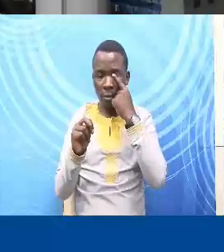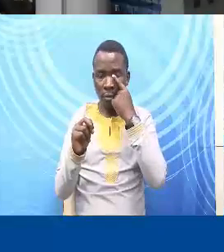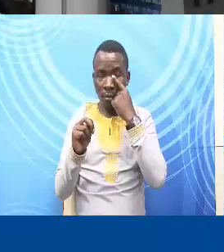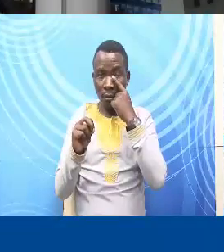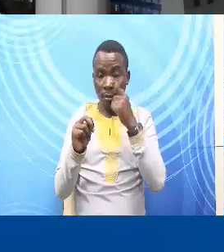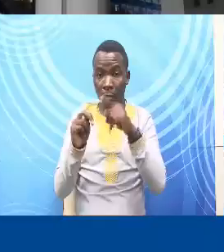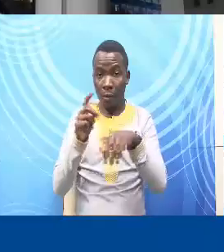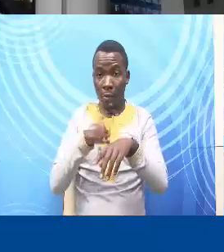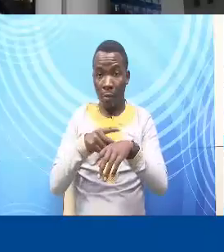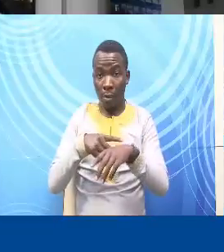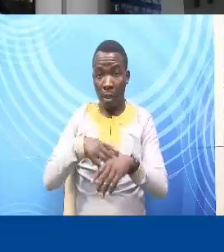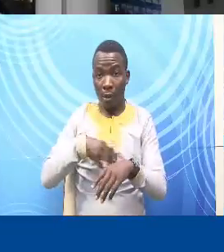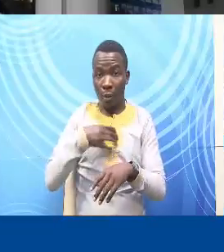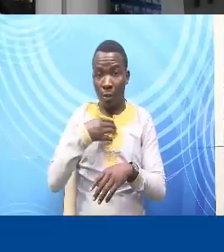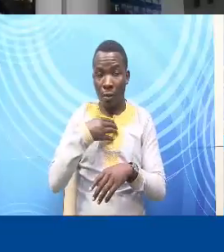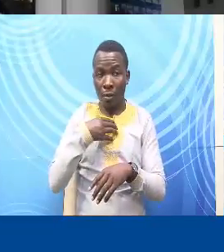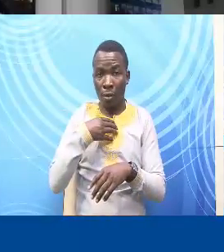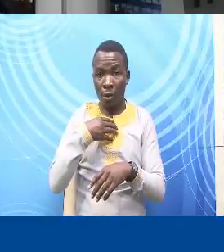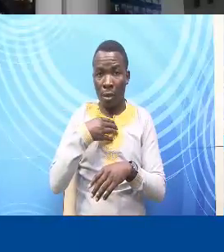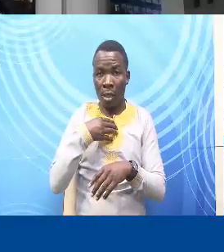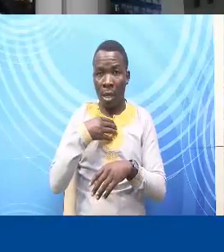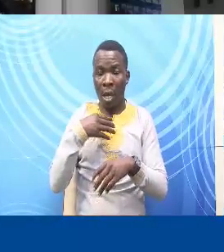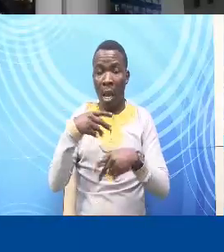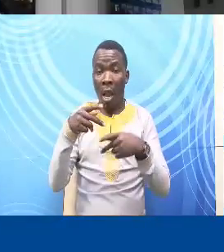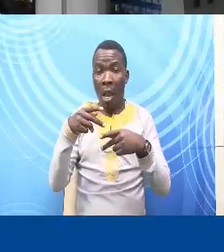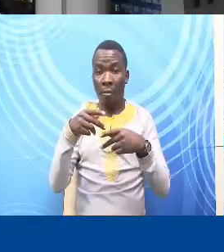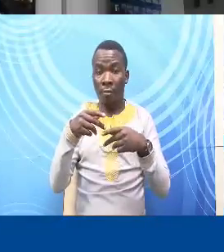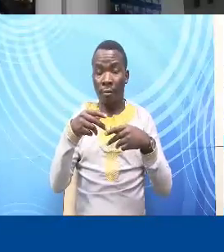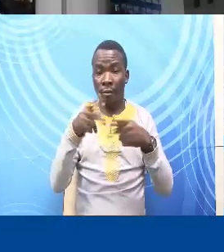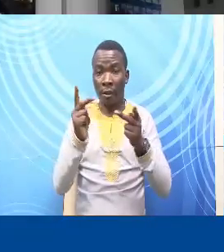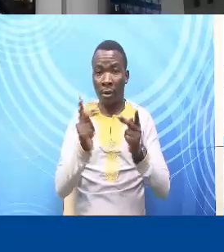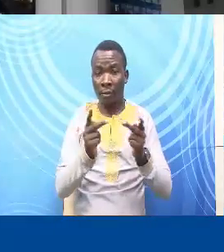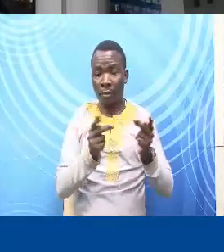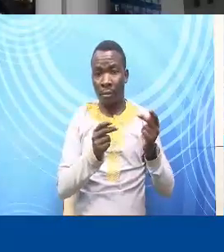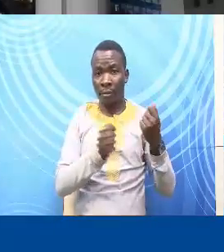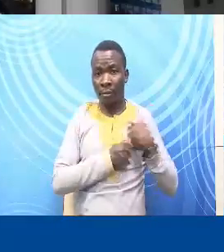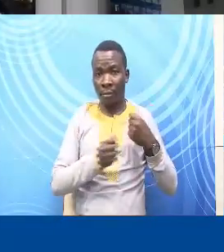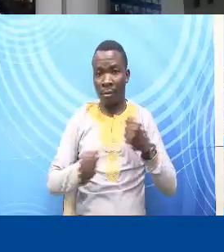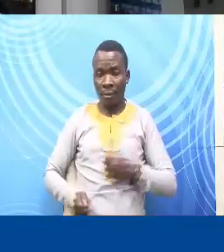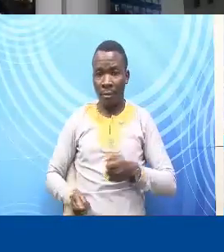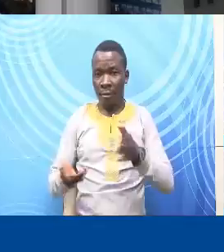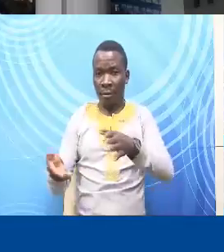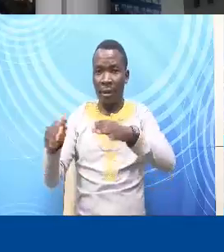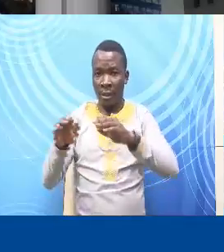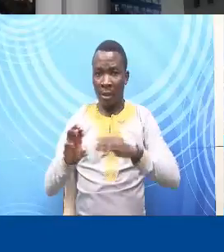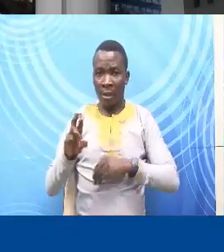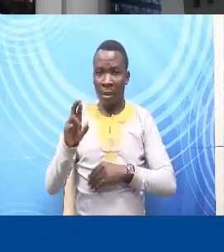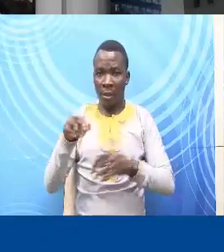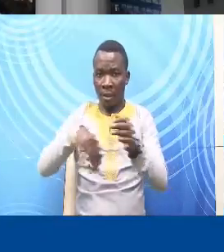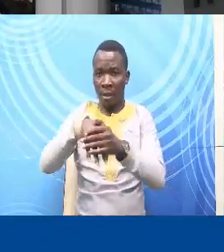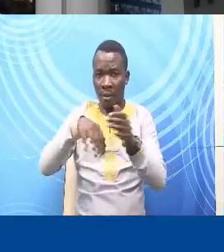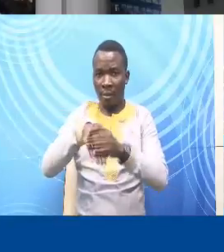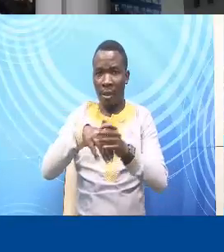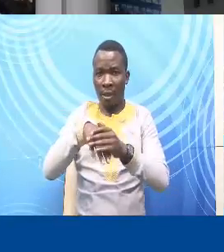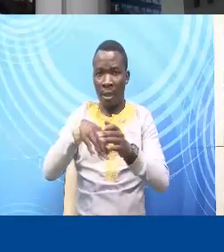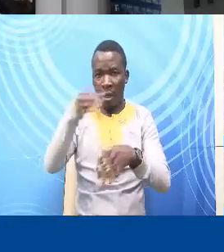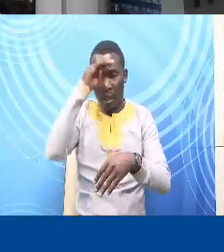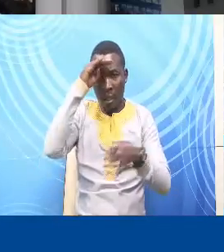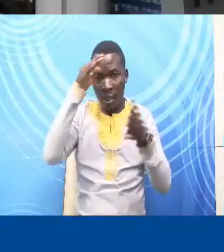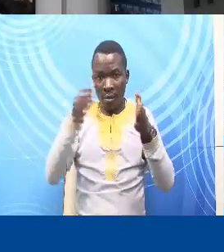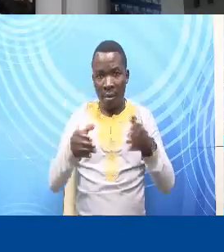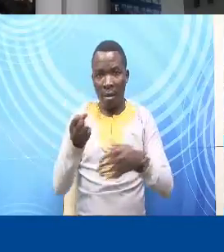Ubwo basuraga icumbi cy'intwari Remera mujyi wa Kigali, abapolisi bakuru bagera kuri 50 biga mu ishuri rikuru rya polisi